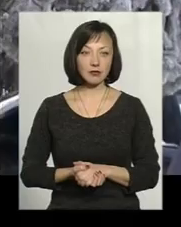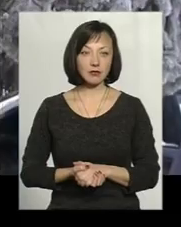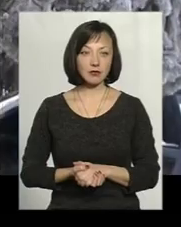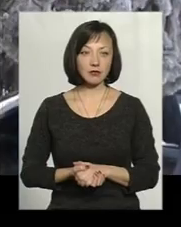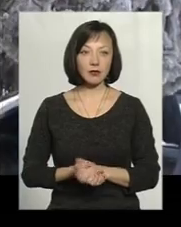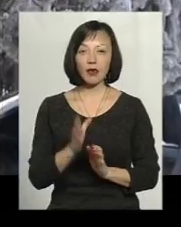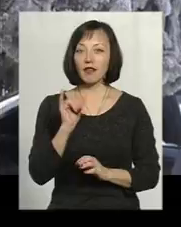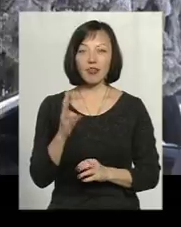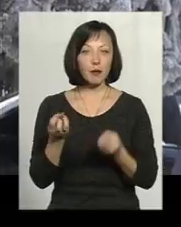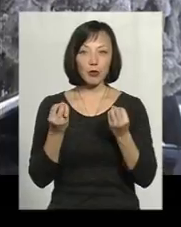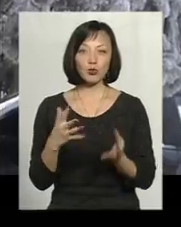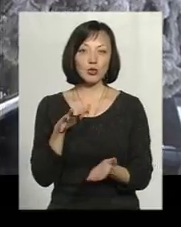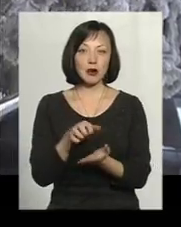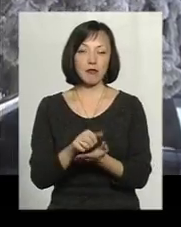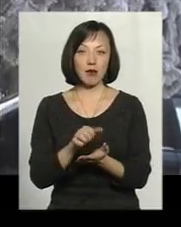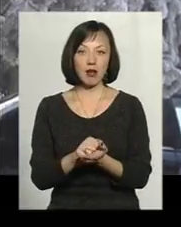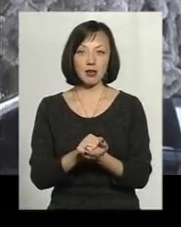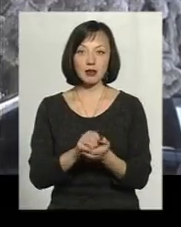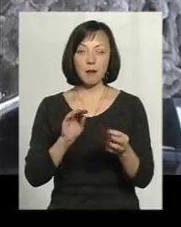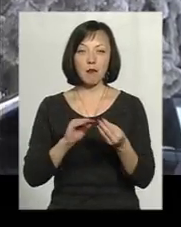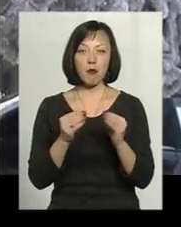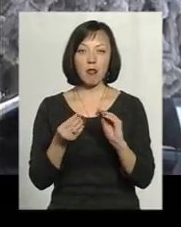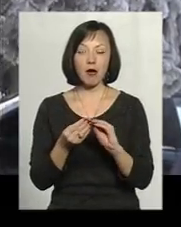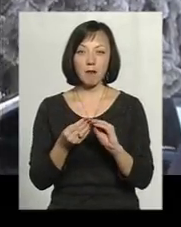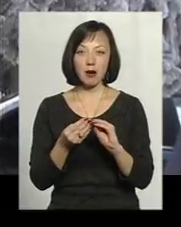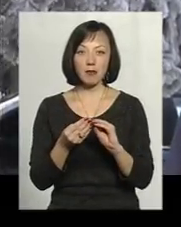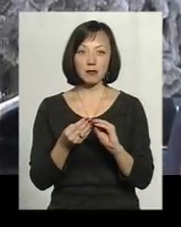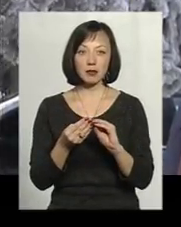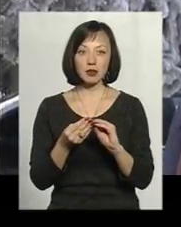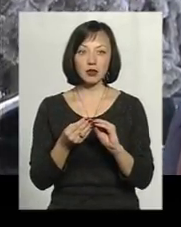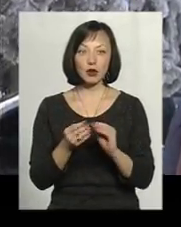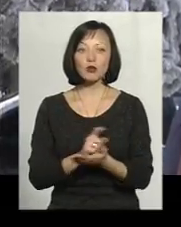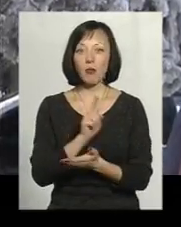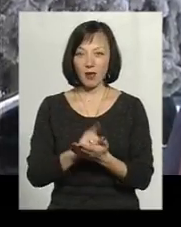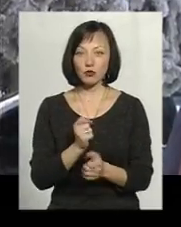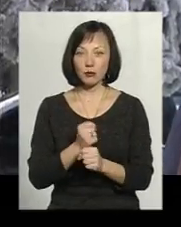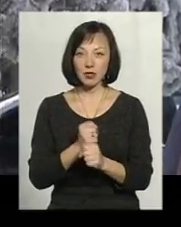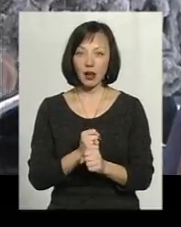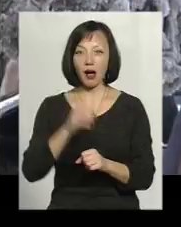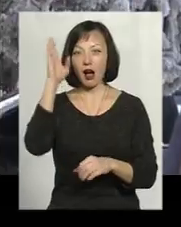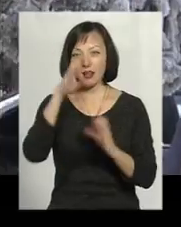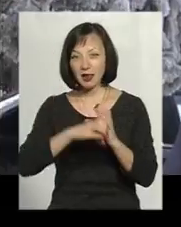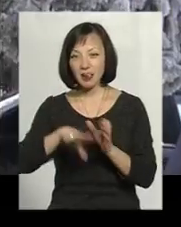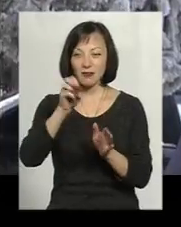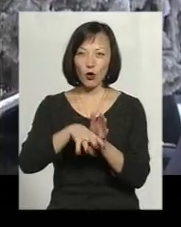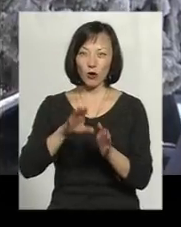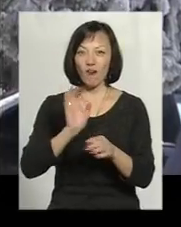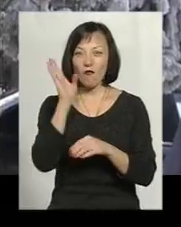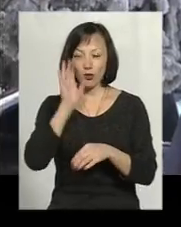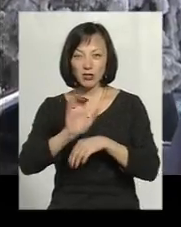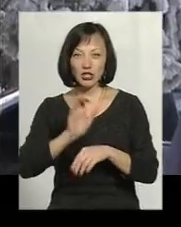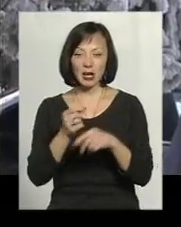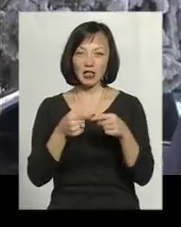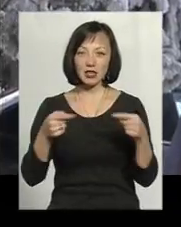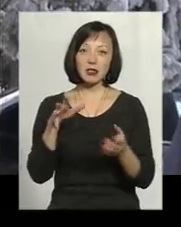Він не просто займається там проблемами, що він зобов'язаний робити, да, каналізацію, водопостачанням і так далі.